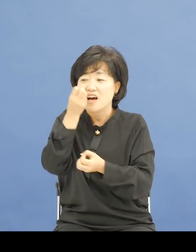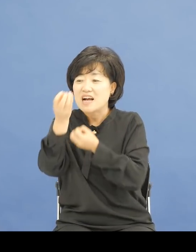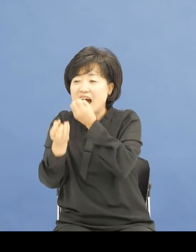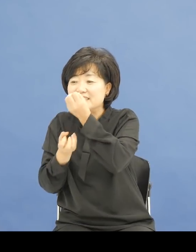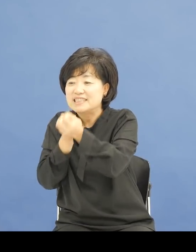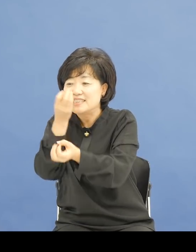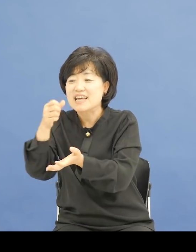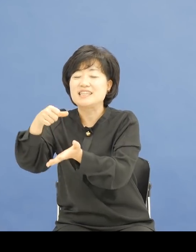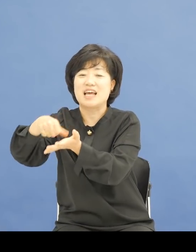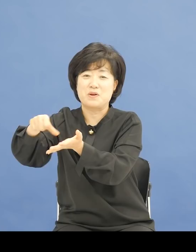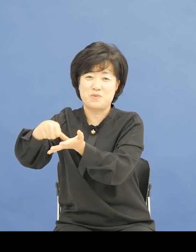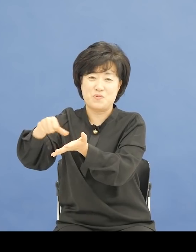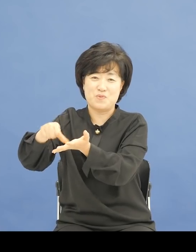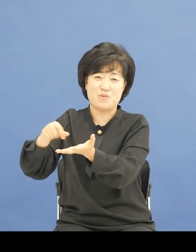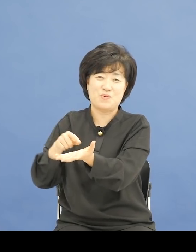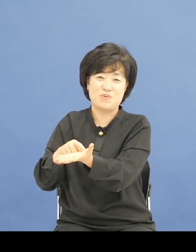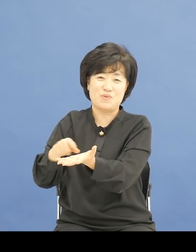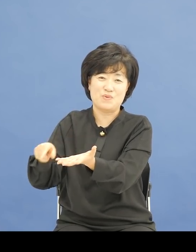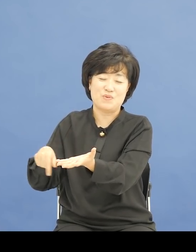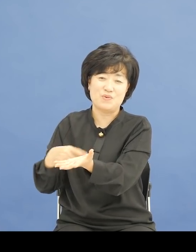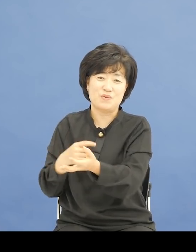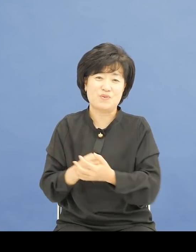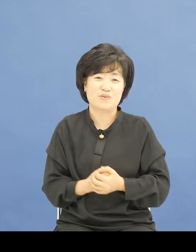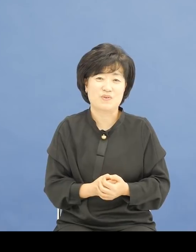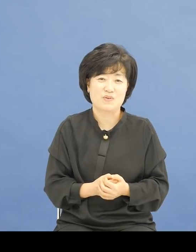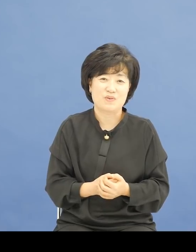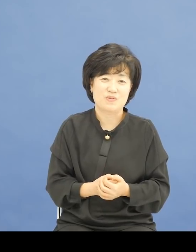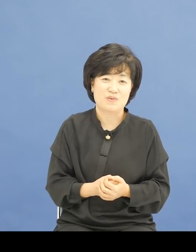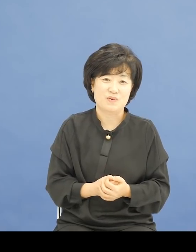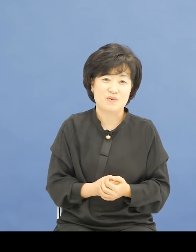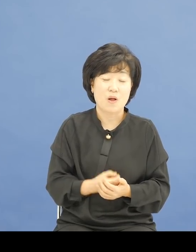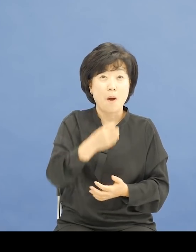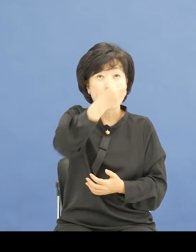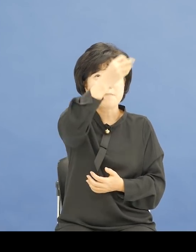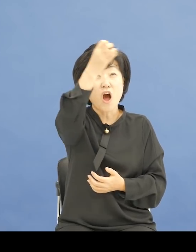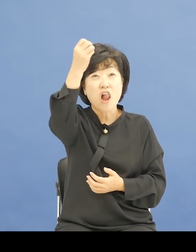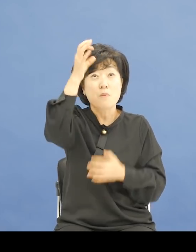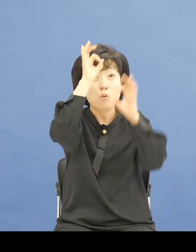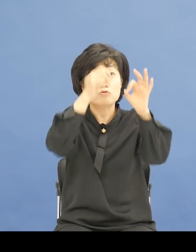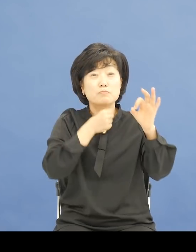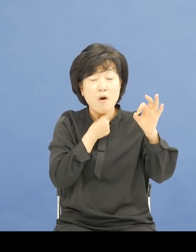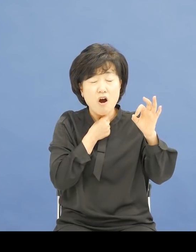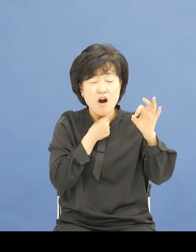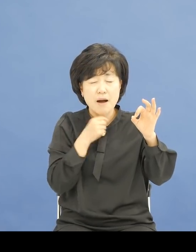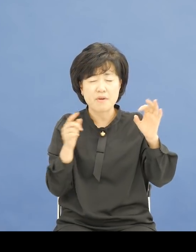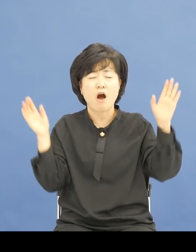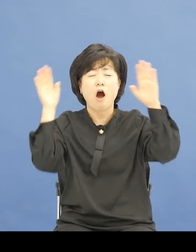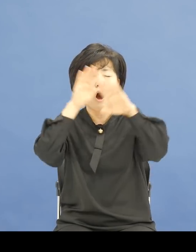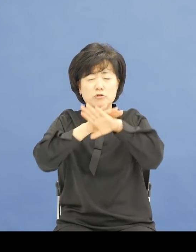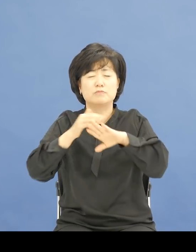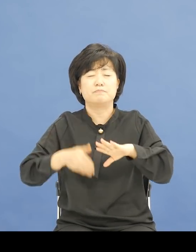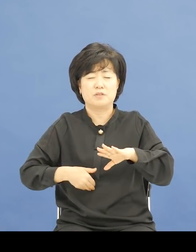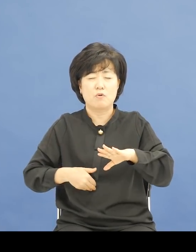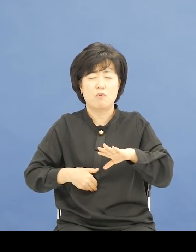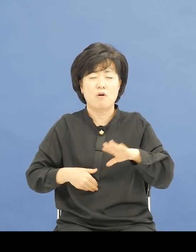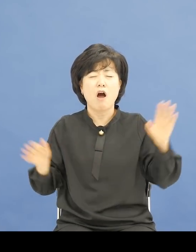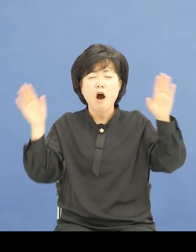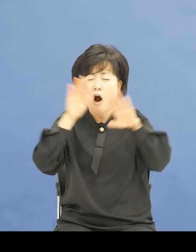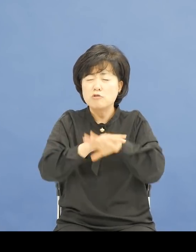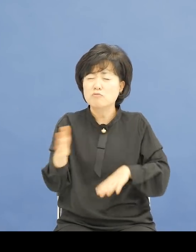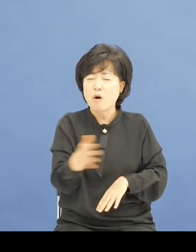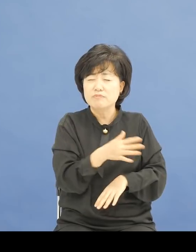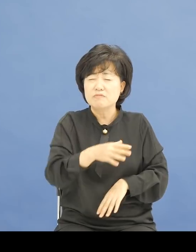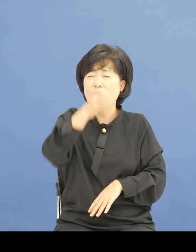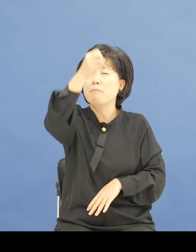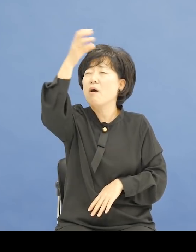간증의 재료라고 말하고 싶습니다. 간증의 재료. 네. 별을 보려면 어둠이 꼭 필요하고, 네. 네, 어둠이 없이